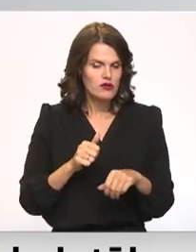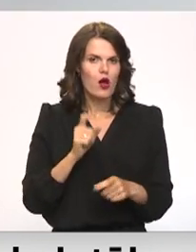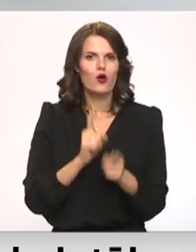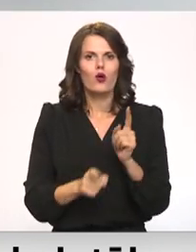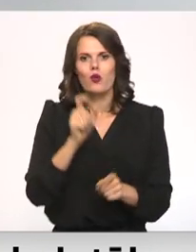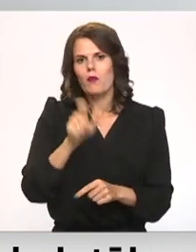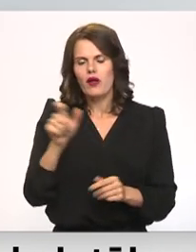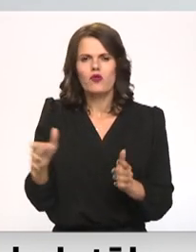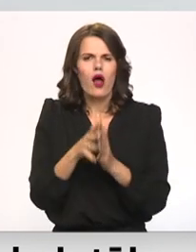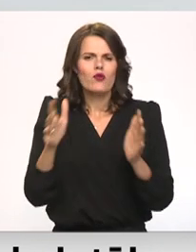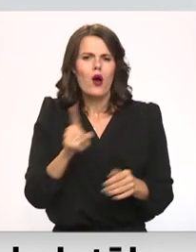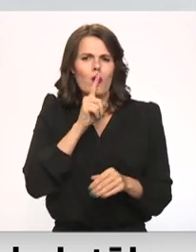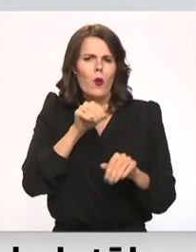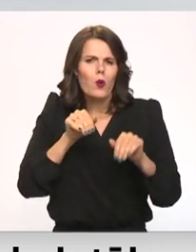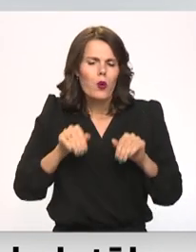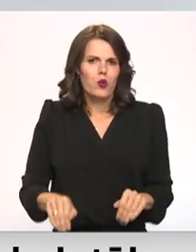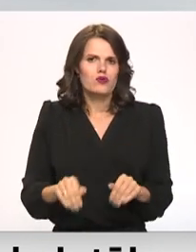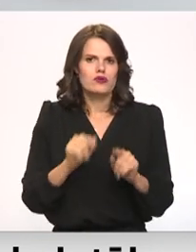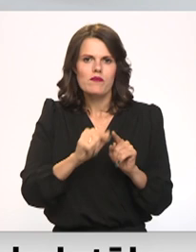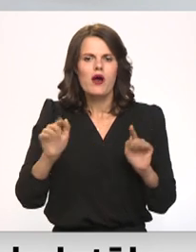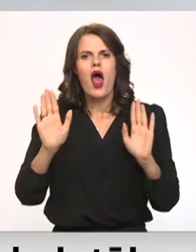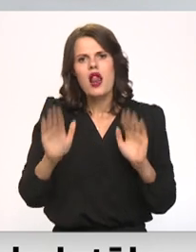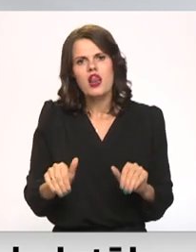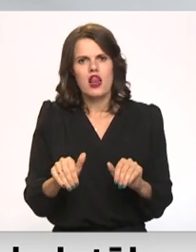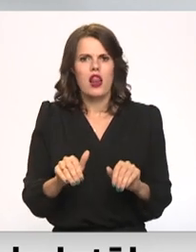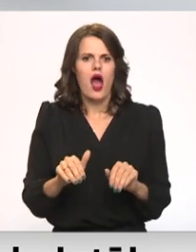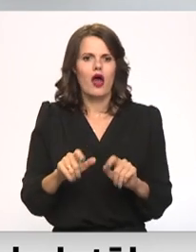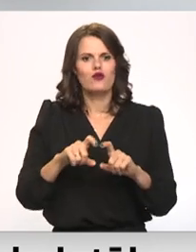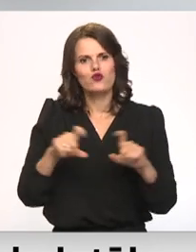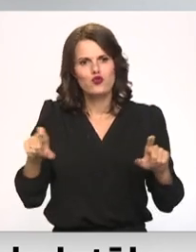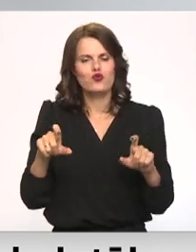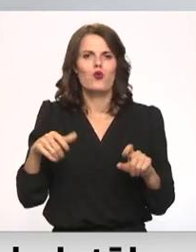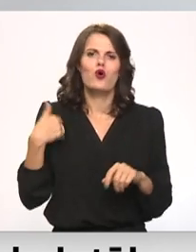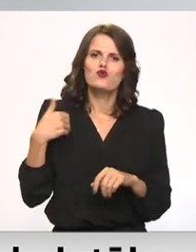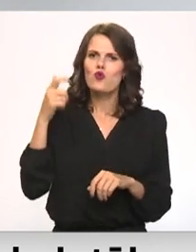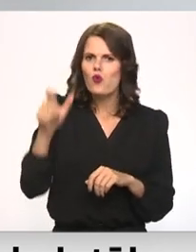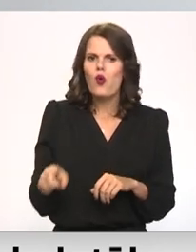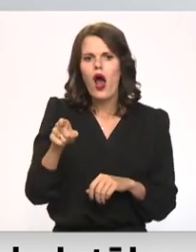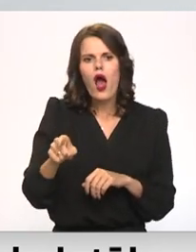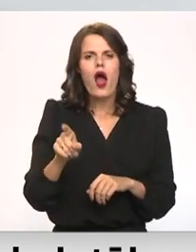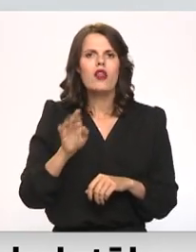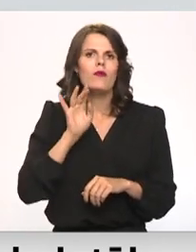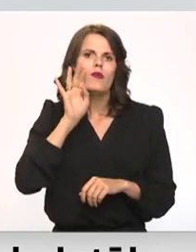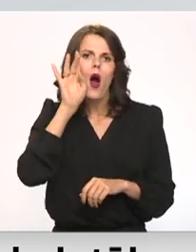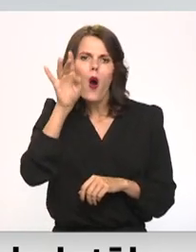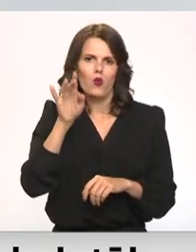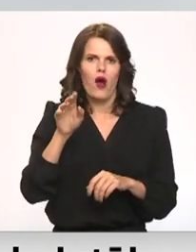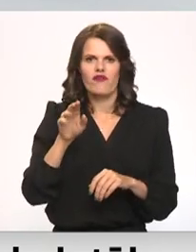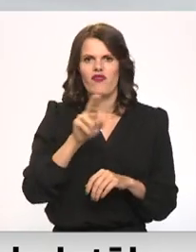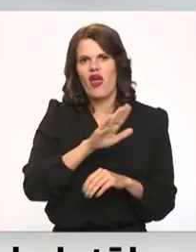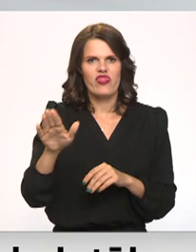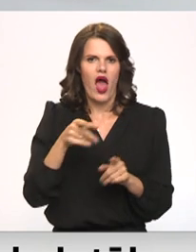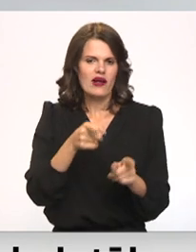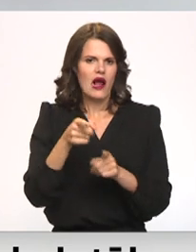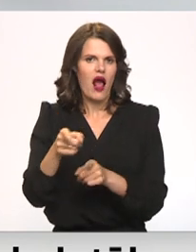ļoti daudz noklusējuši gadījumus, lai nekaitētu skolēna, ja bērna tālākām dzīves,